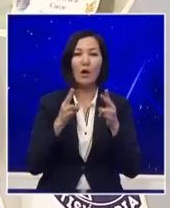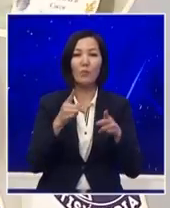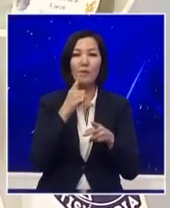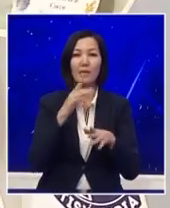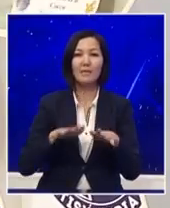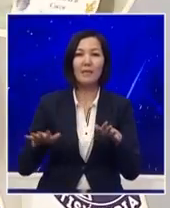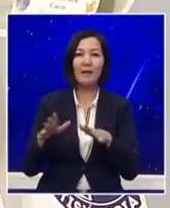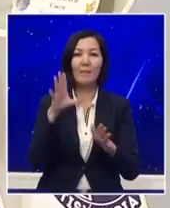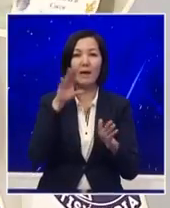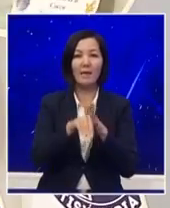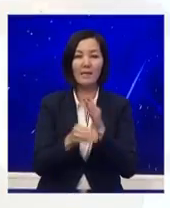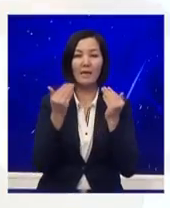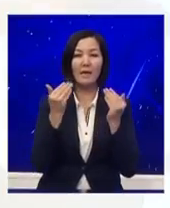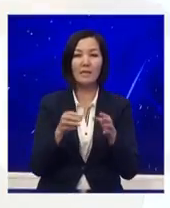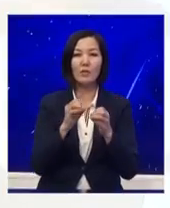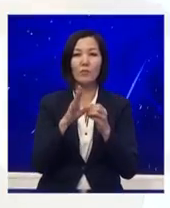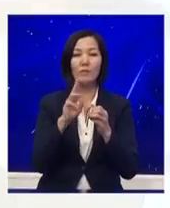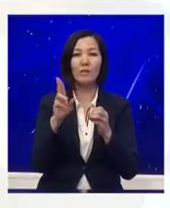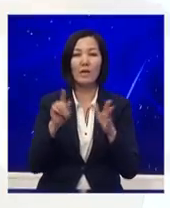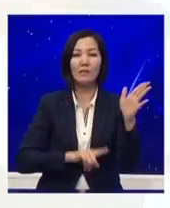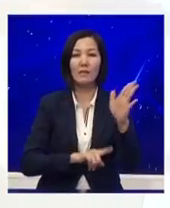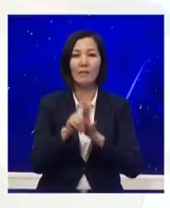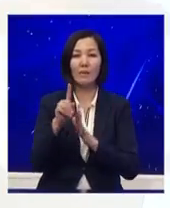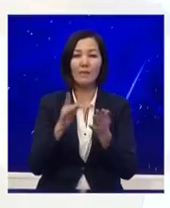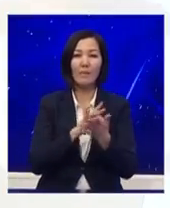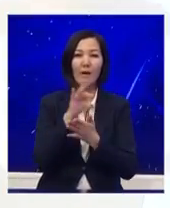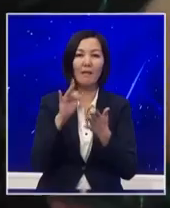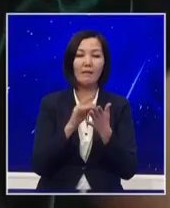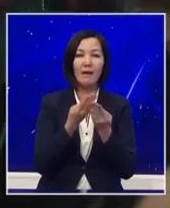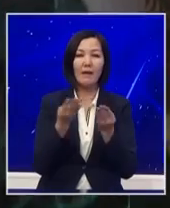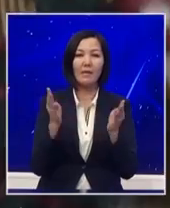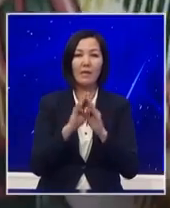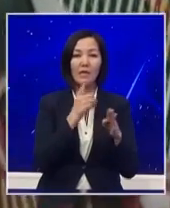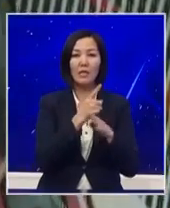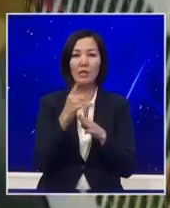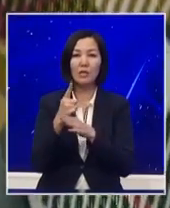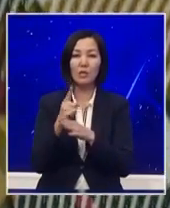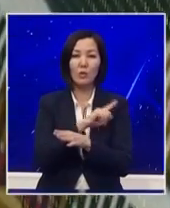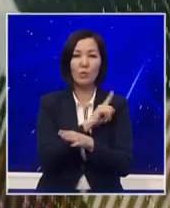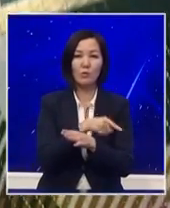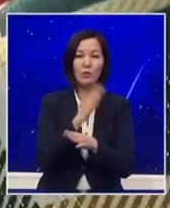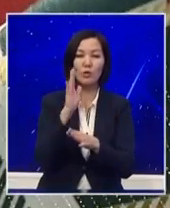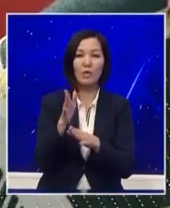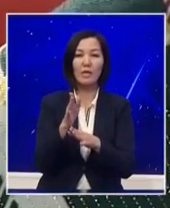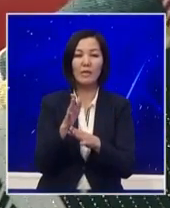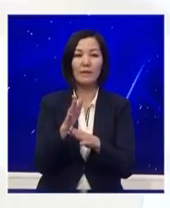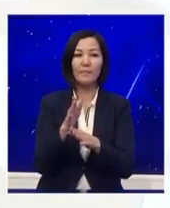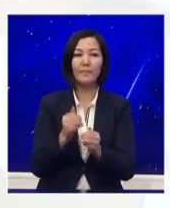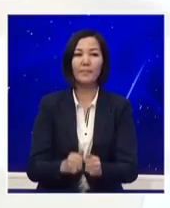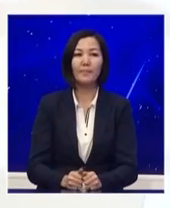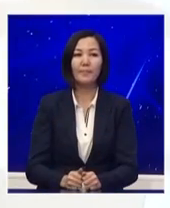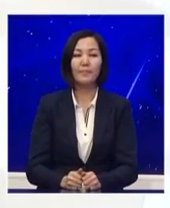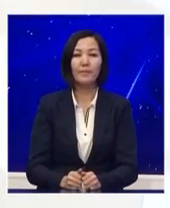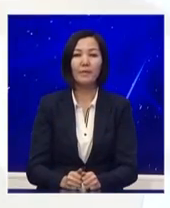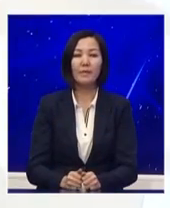аймақ қатарына енді. Ал 15-ші қаңтардан бастап шаһарда карантиндік шектеу шаралары күшейтіледі. Ол бойынша